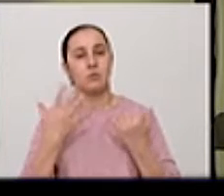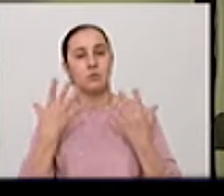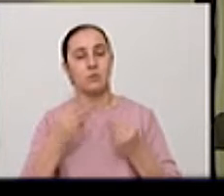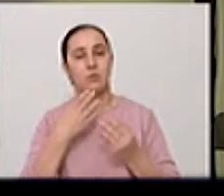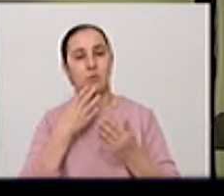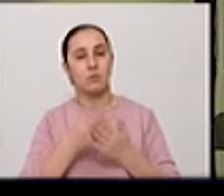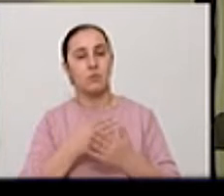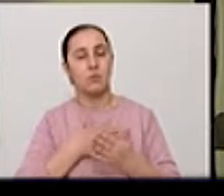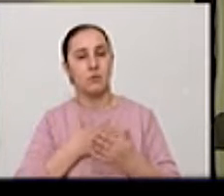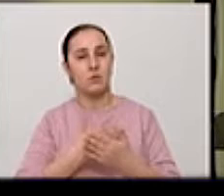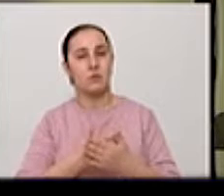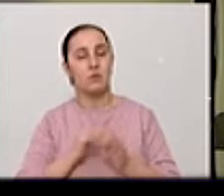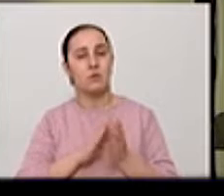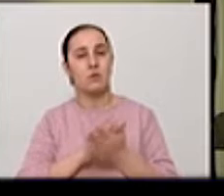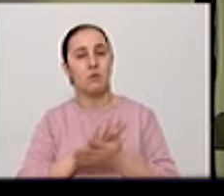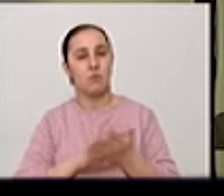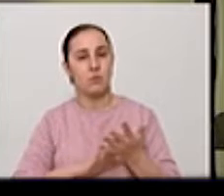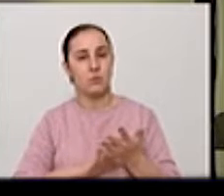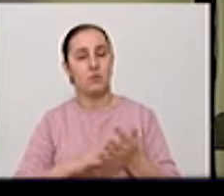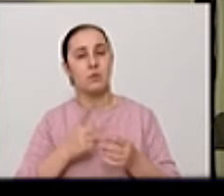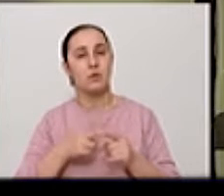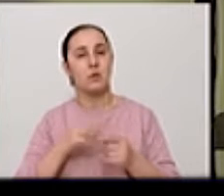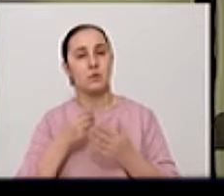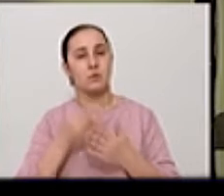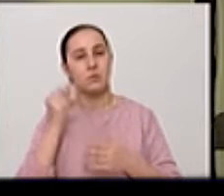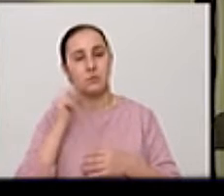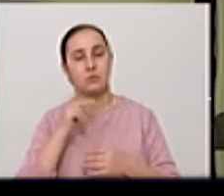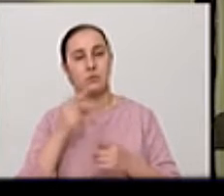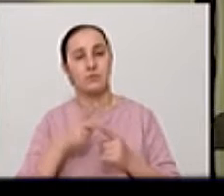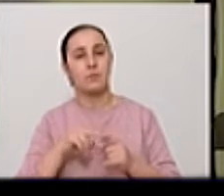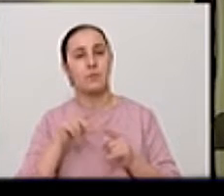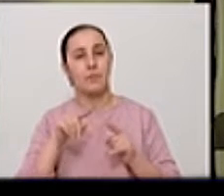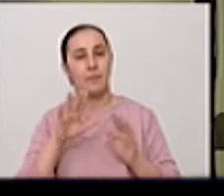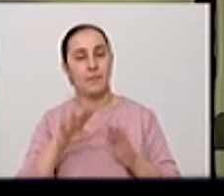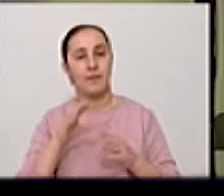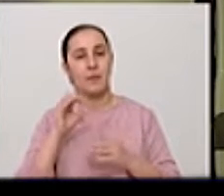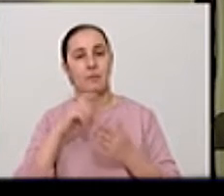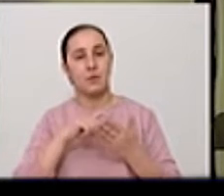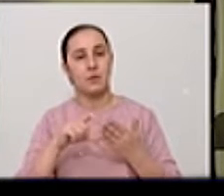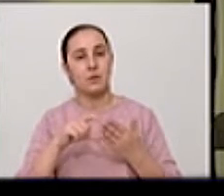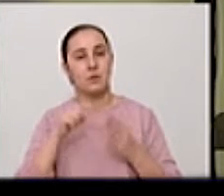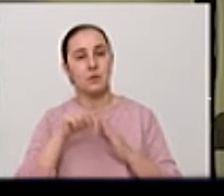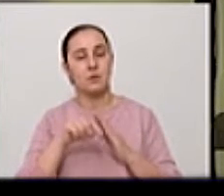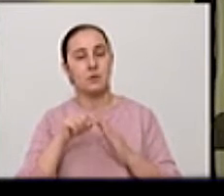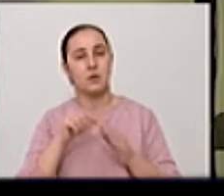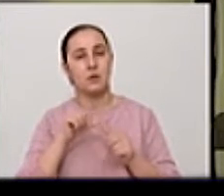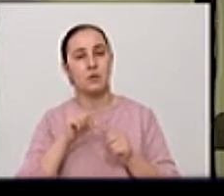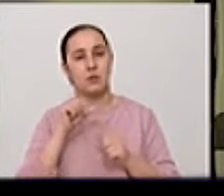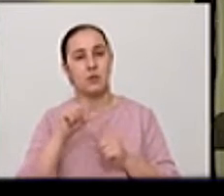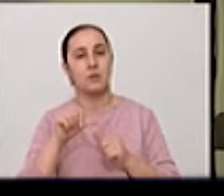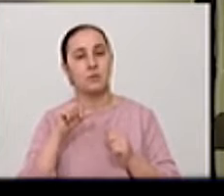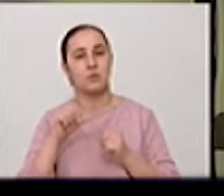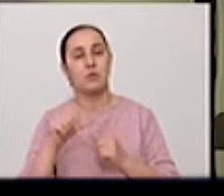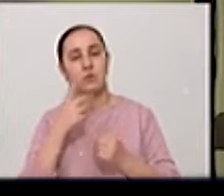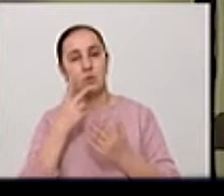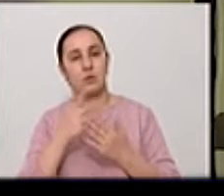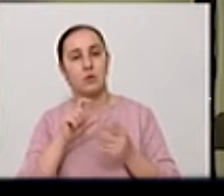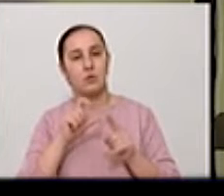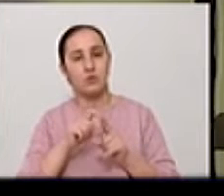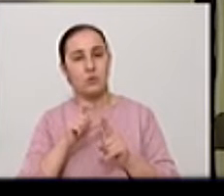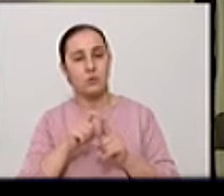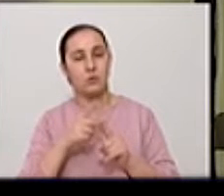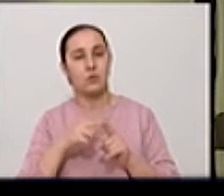o'z faoliyatini davom ettirib kelmoqda. Aziz o'quvchilar, demak siz matnning ichidan ajratib ko'rsatilgan